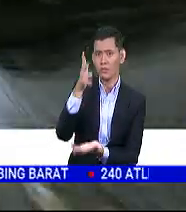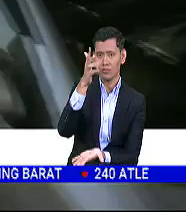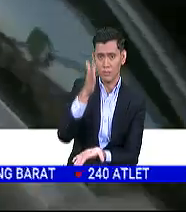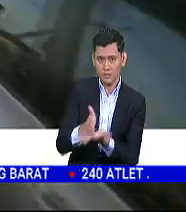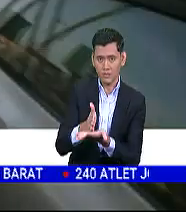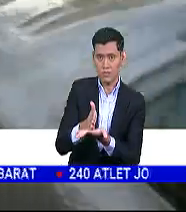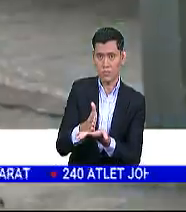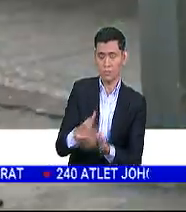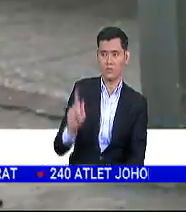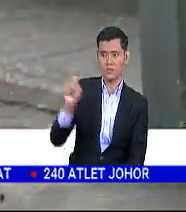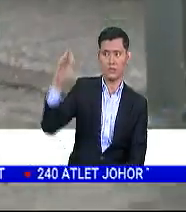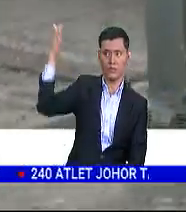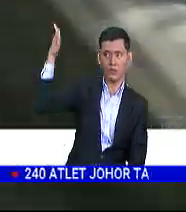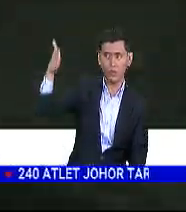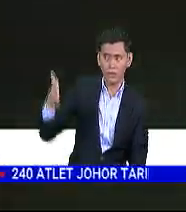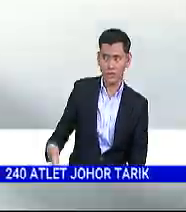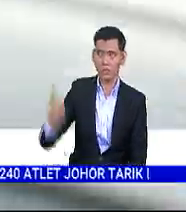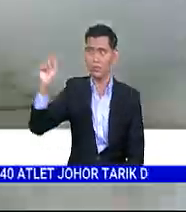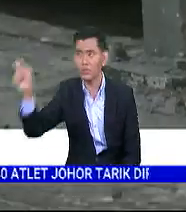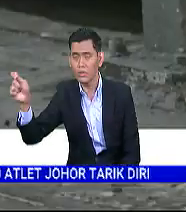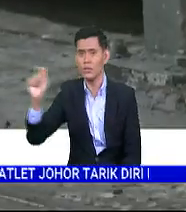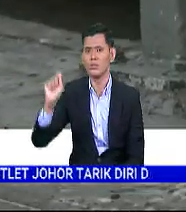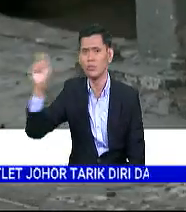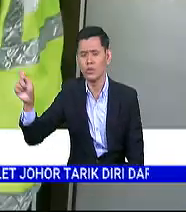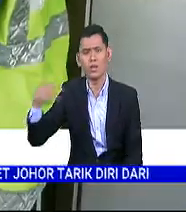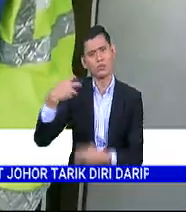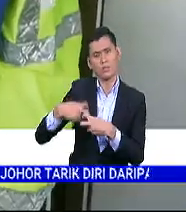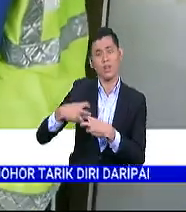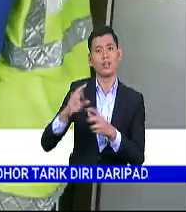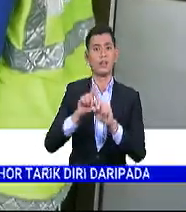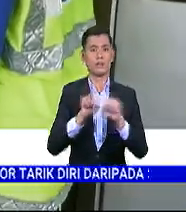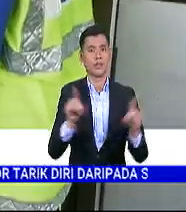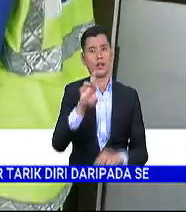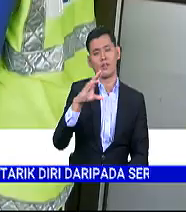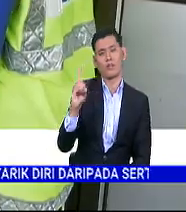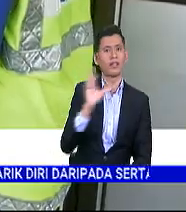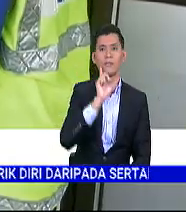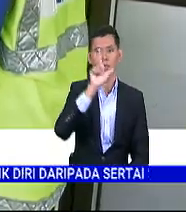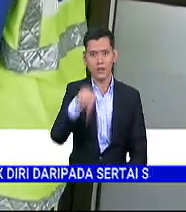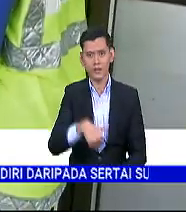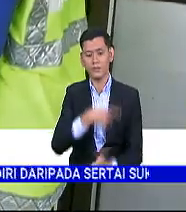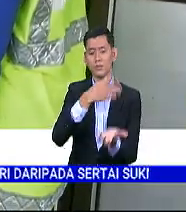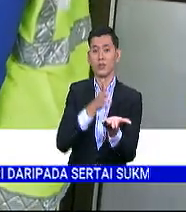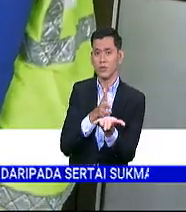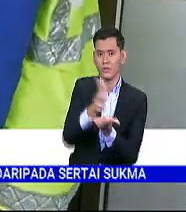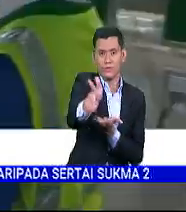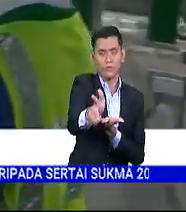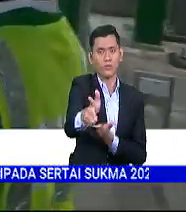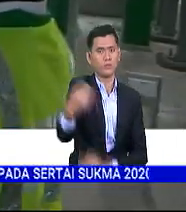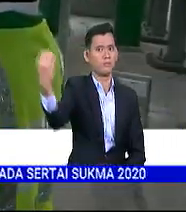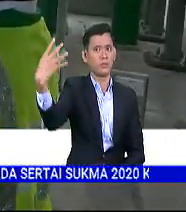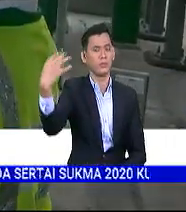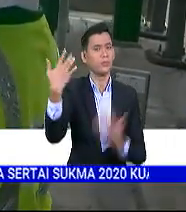kena touch. So dalam situasi macam musim perayaan, paling clear orang nampak lah. Kalau kereta banyak, masih lagi